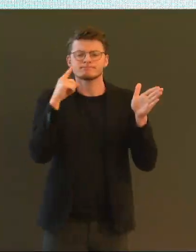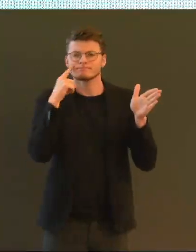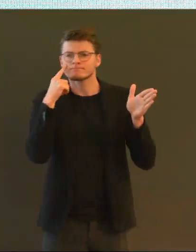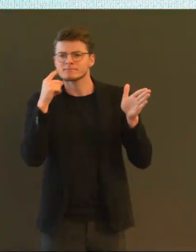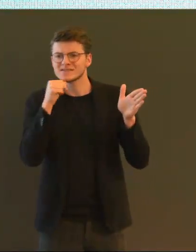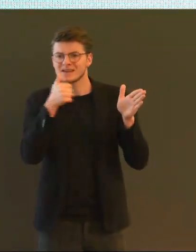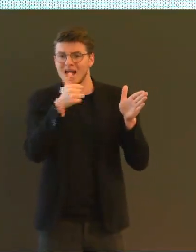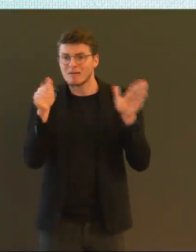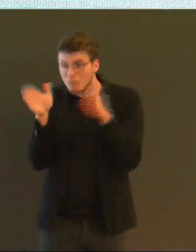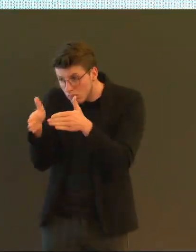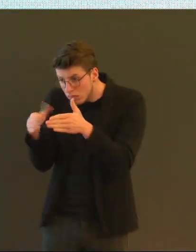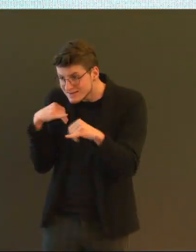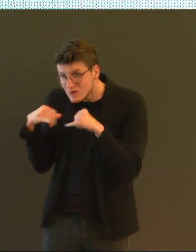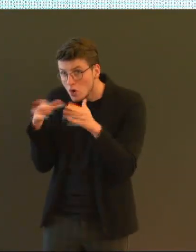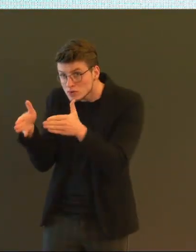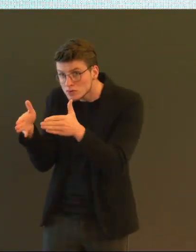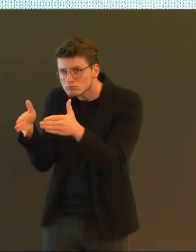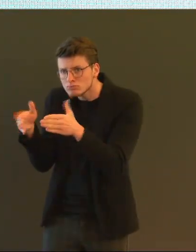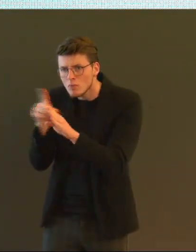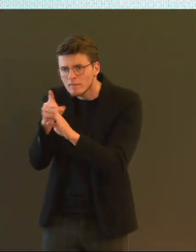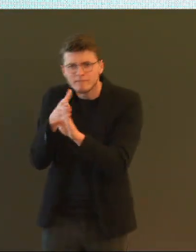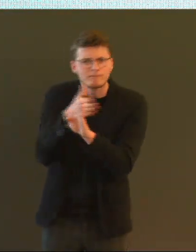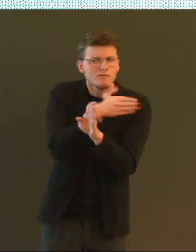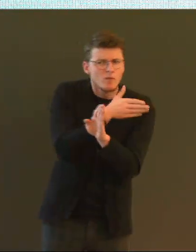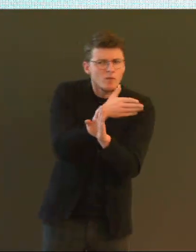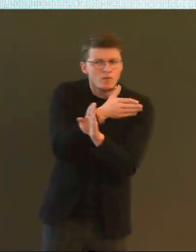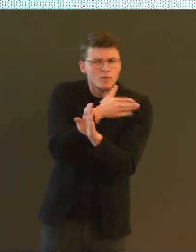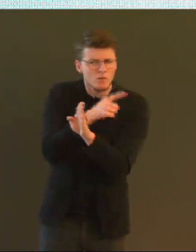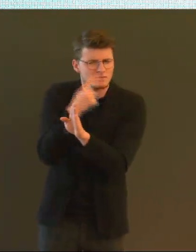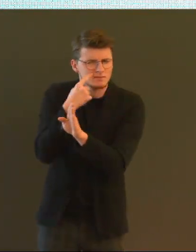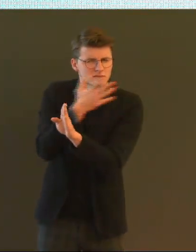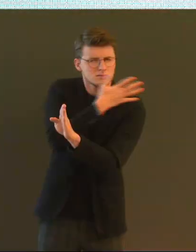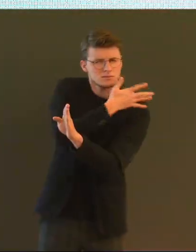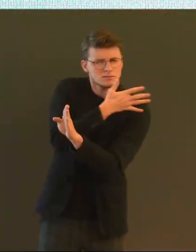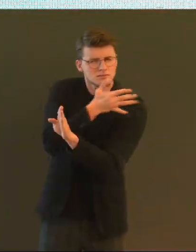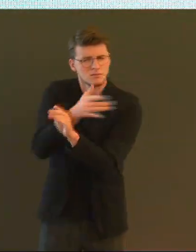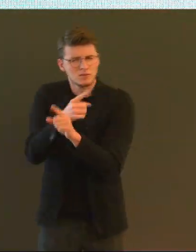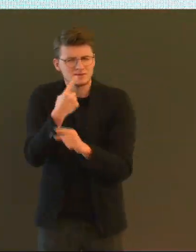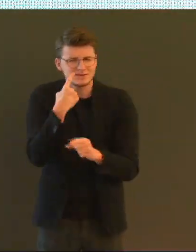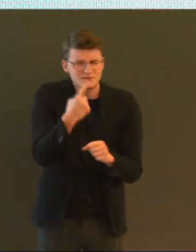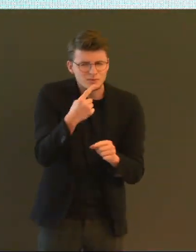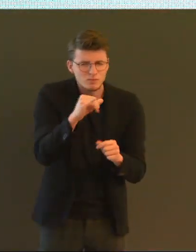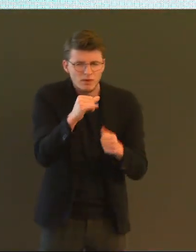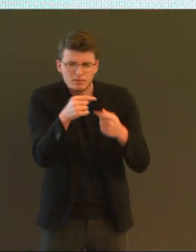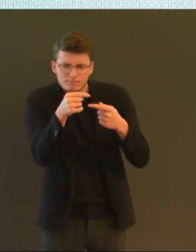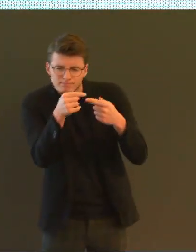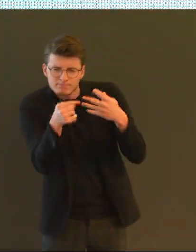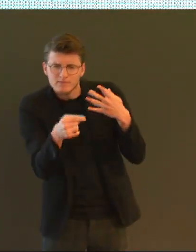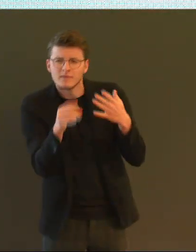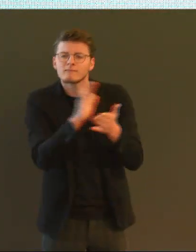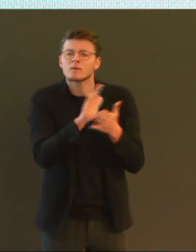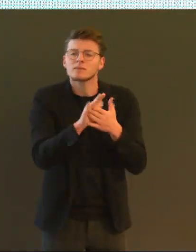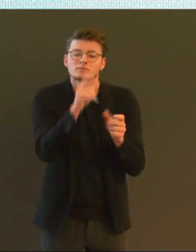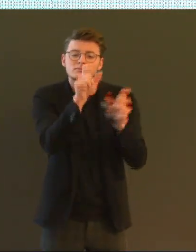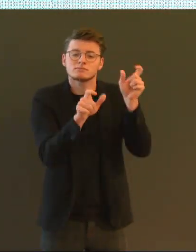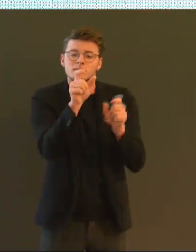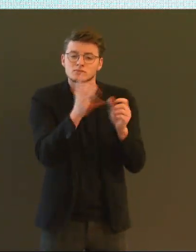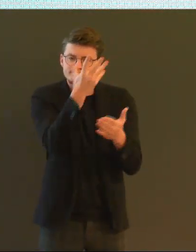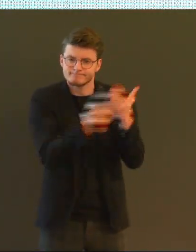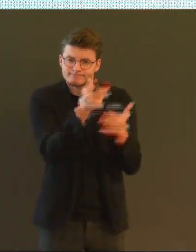vrij late parameter. In die evaluatie kijken we ook naar de vroege indicatoren, zoals de afwezigheid op het werk,